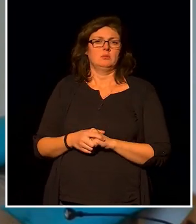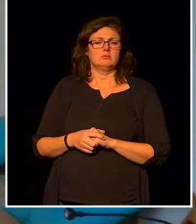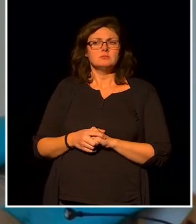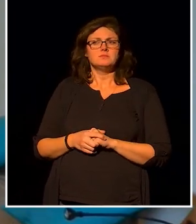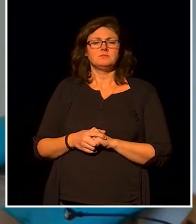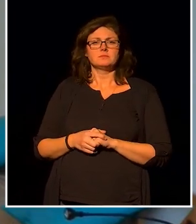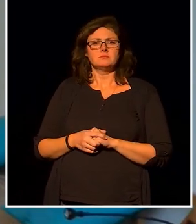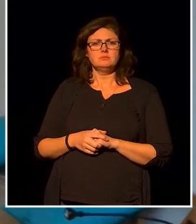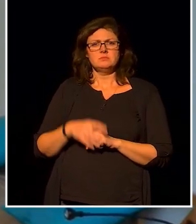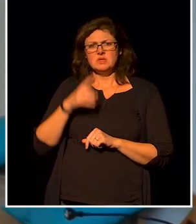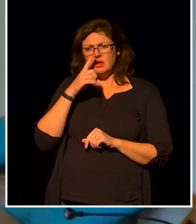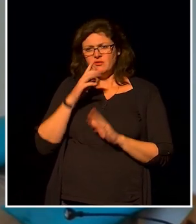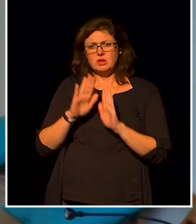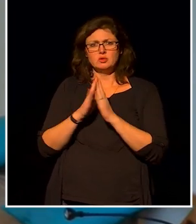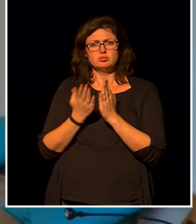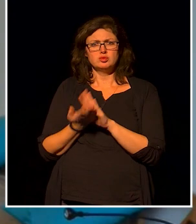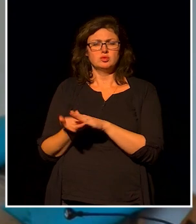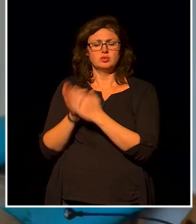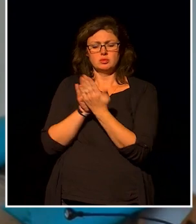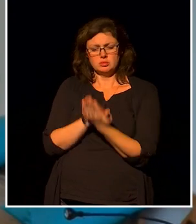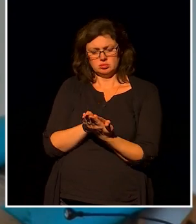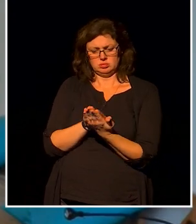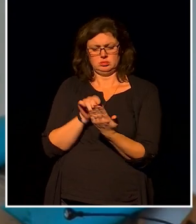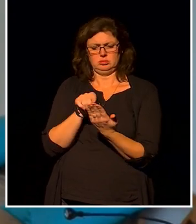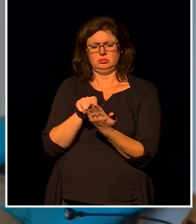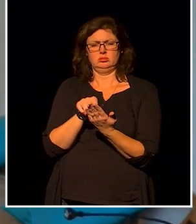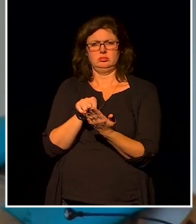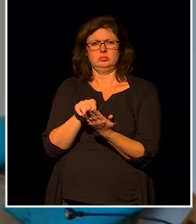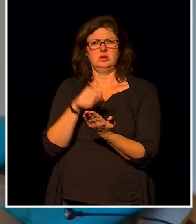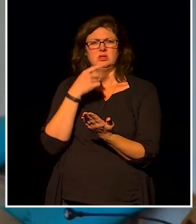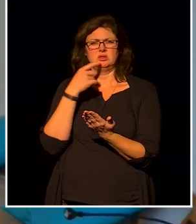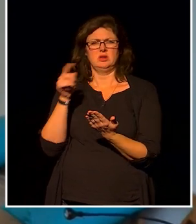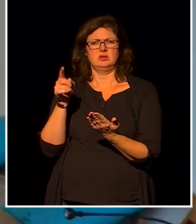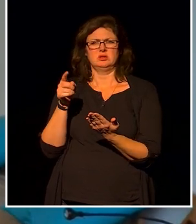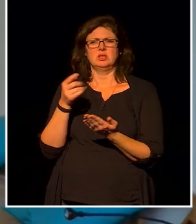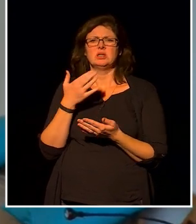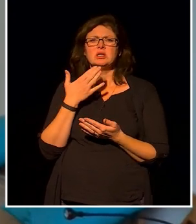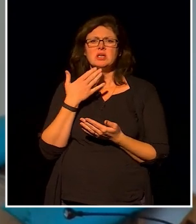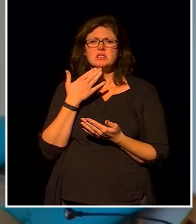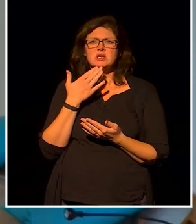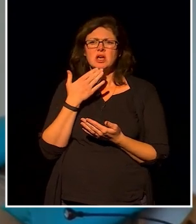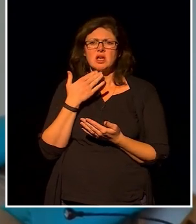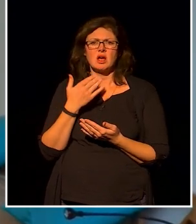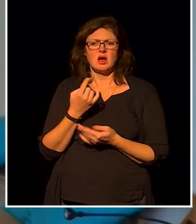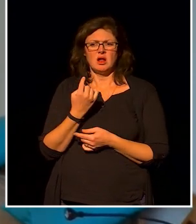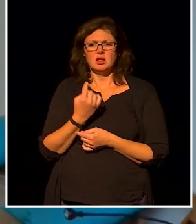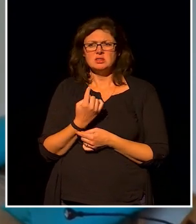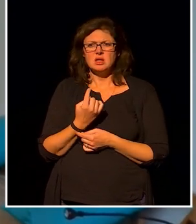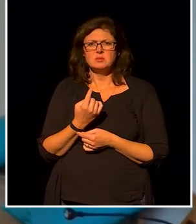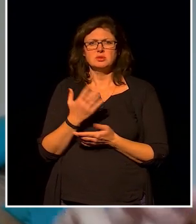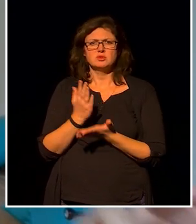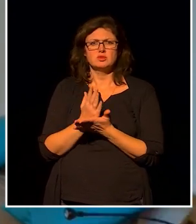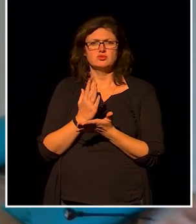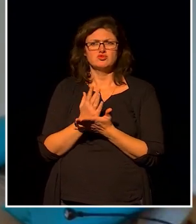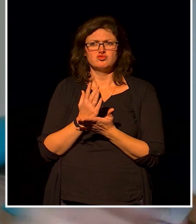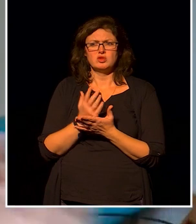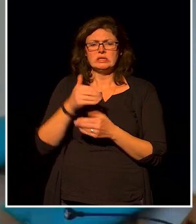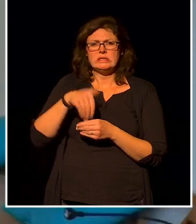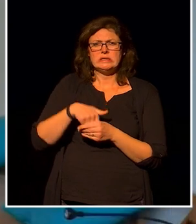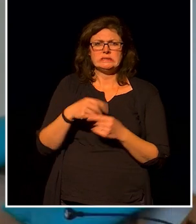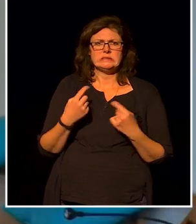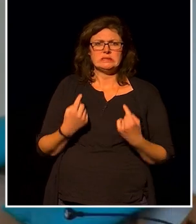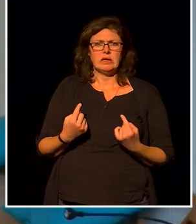Wenn man den Buchrücken anschaut, steht obendrauf, Israel ist ein Dschungel, in dem sich gefährliche Raubtiere aufhalten. Das ist ein